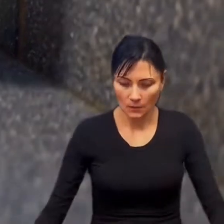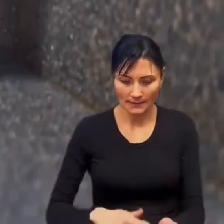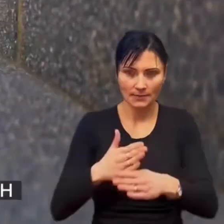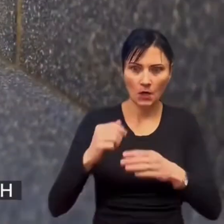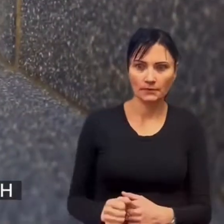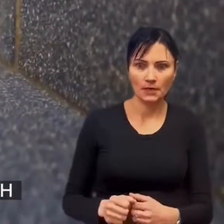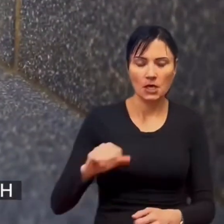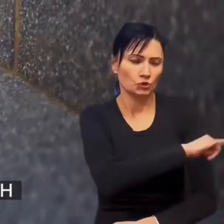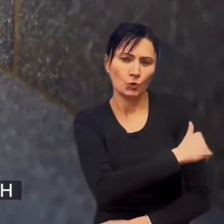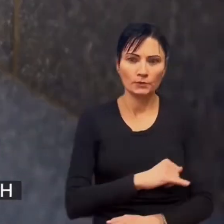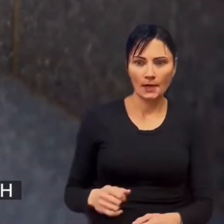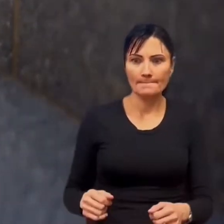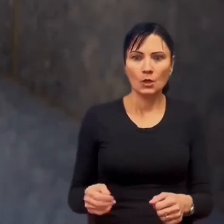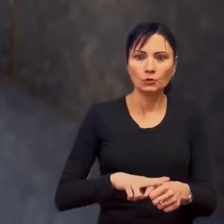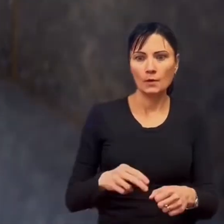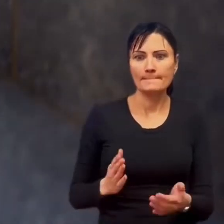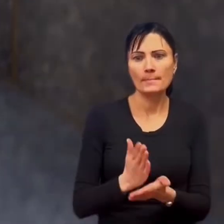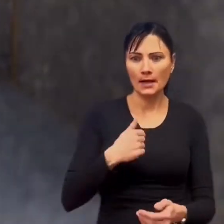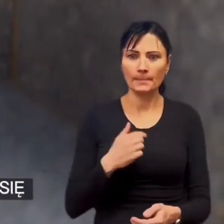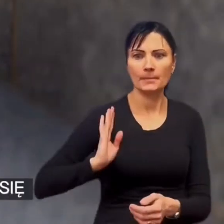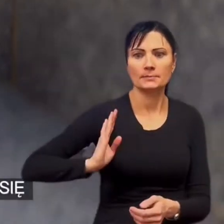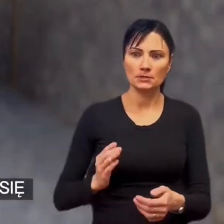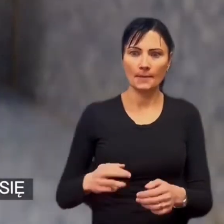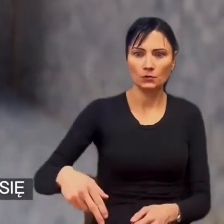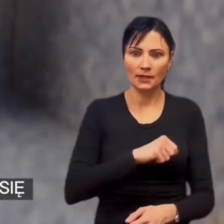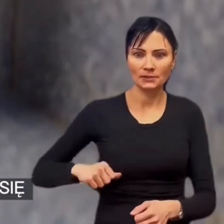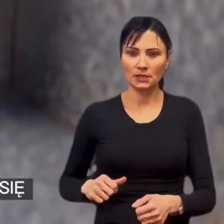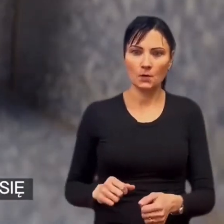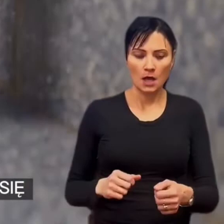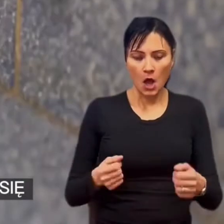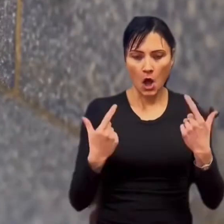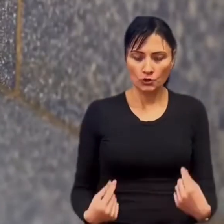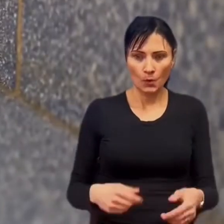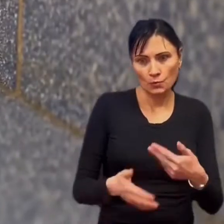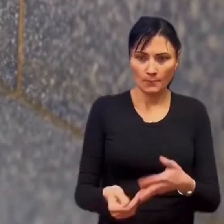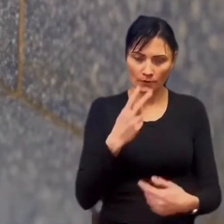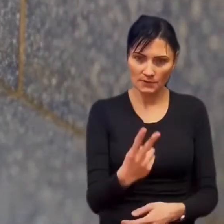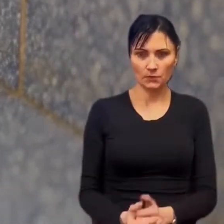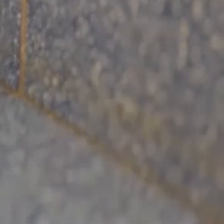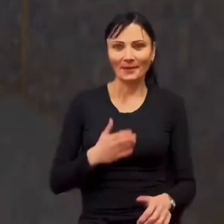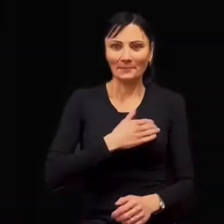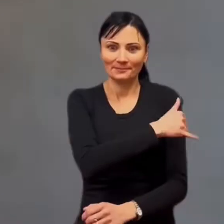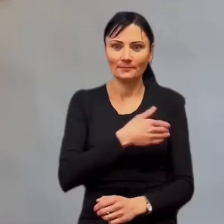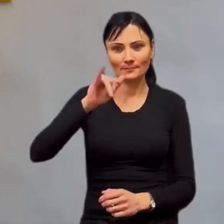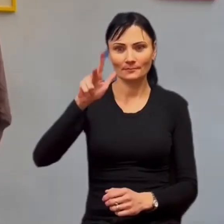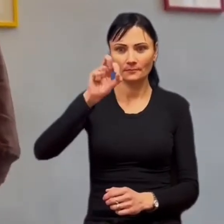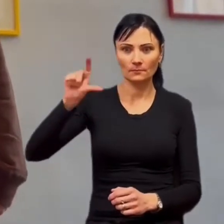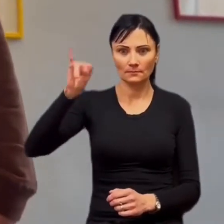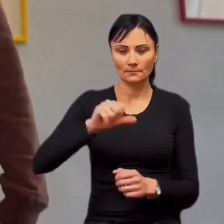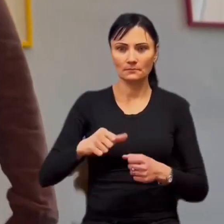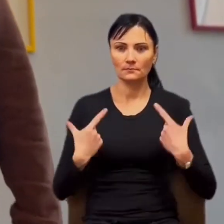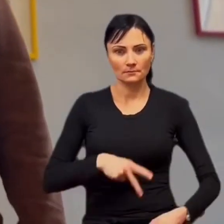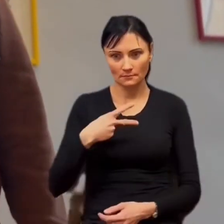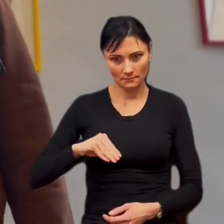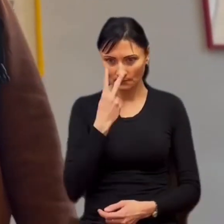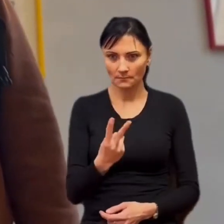posiadamy specjalne nakładki na schodach w kolorze żółtym, które ułatwiają bezpieczne poruszanie się uczniom słabowidzącym. Mam na imię Mikołaj i jestem